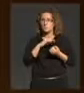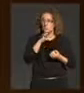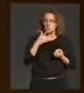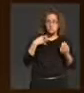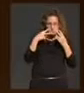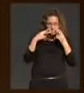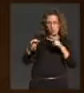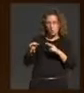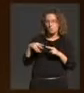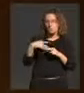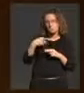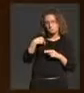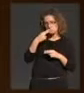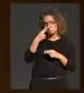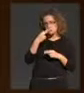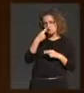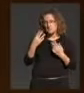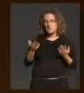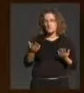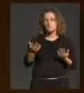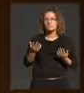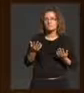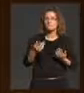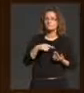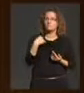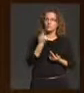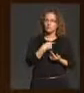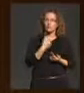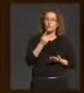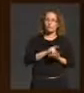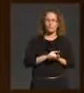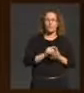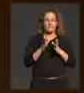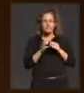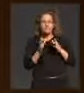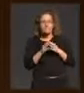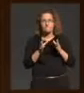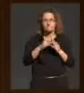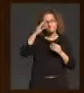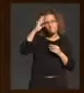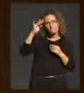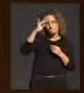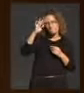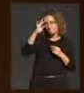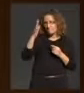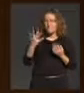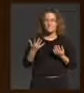Ilusioarekin topo egin dugu berriz ere, geure taldeaz eta geure nortasunaz arro egoteraino.